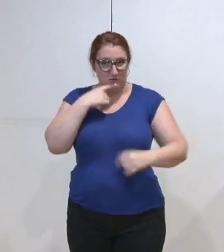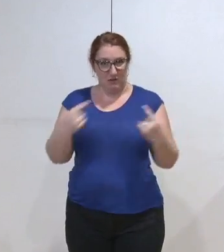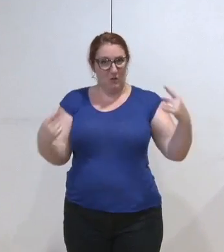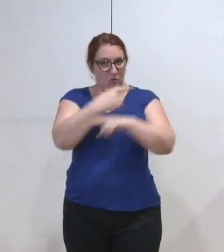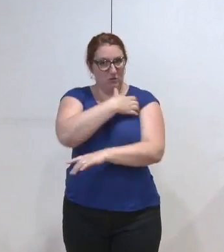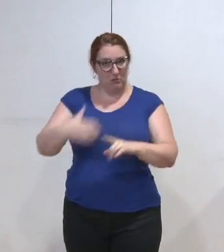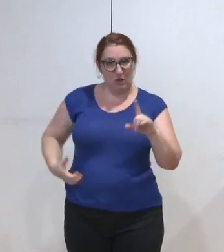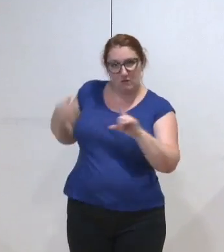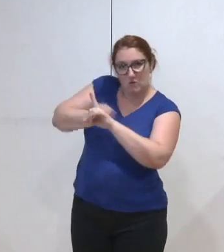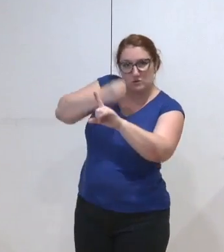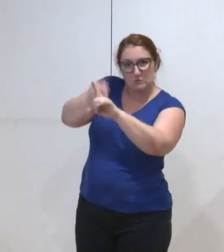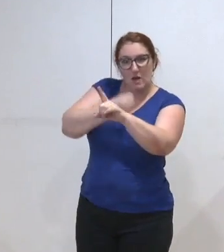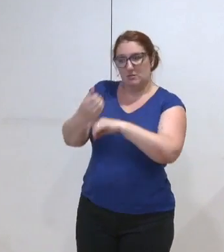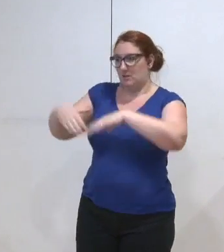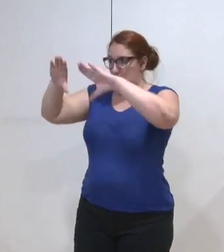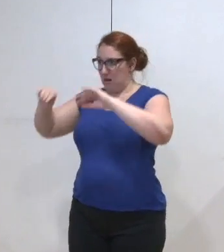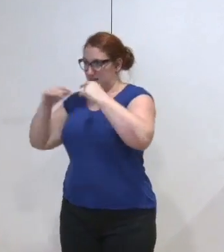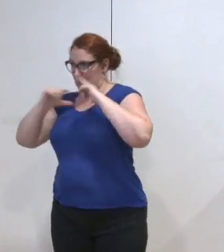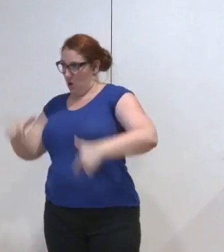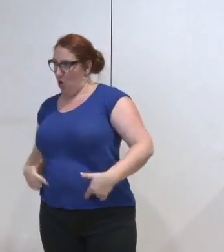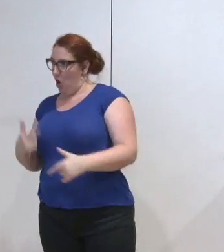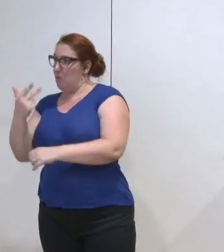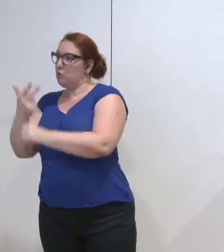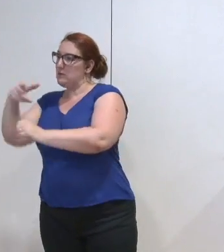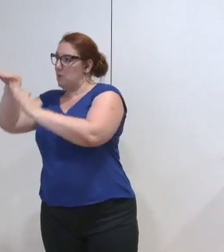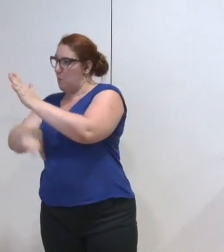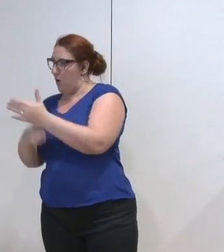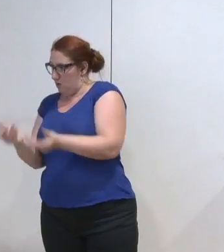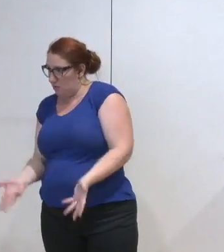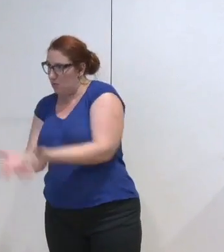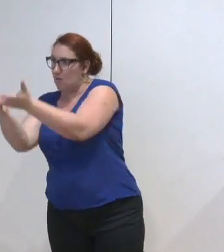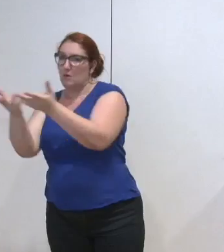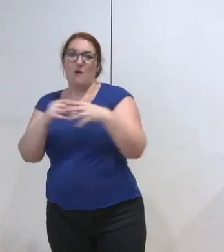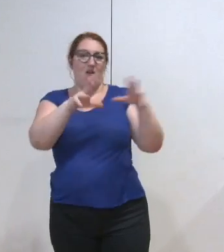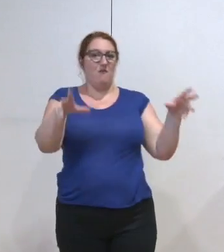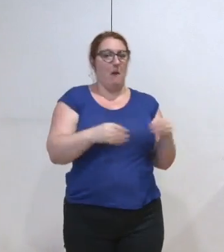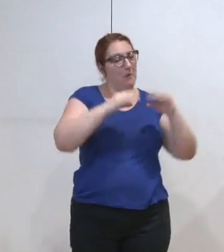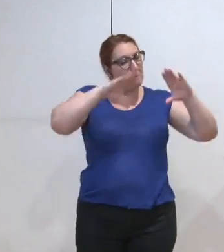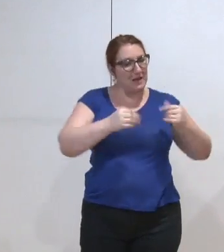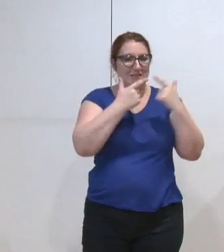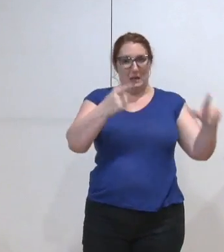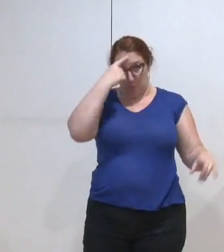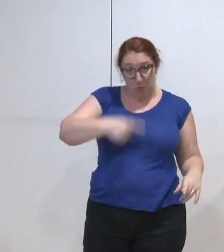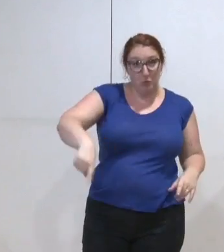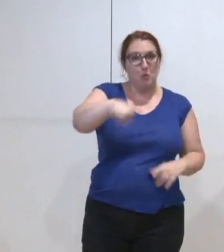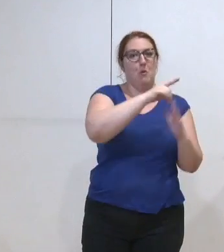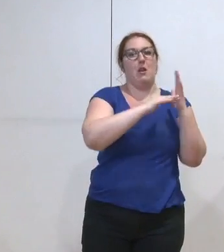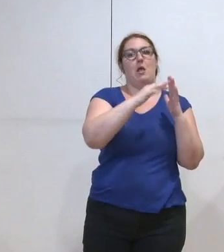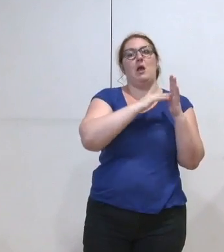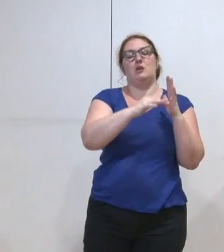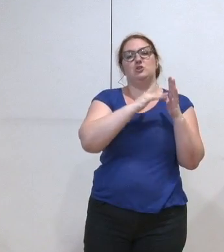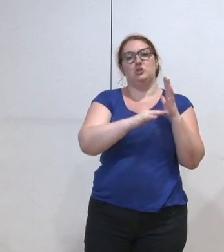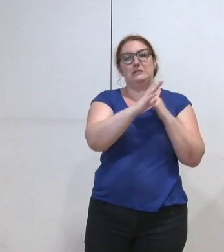ouvrir plus de places à l'école pour les moins de 3 ans et libérer plus de places pour les familles dans les crèches du CCAS je trouve que ce qui est fait là va